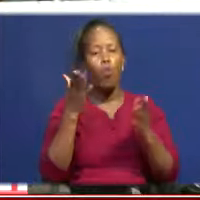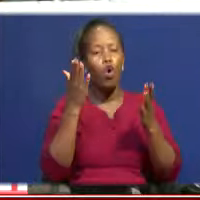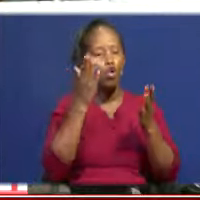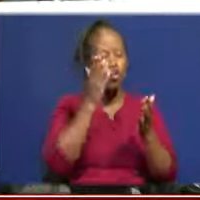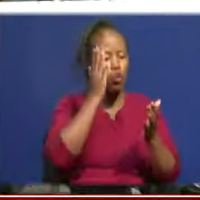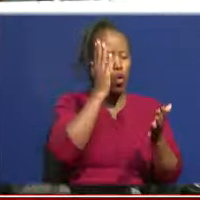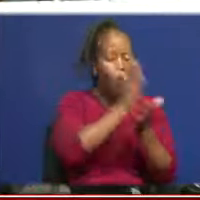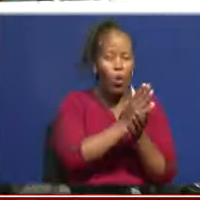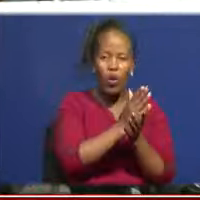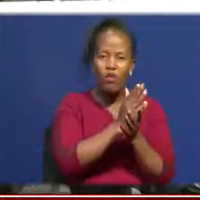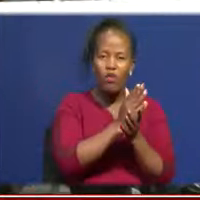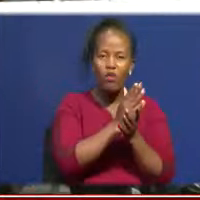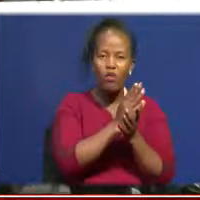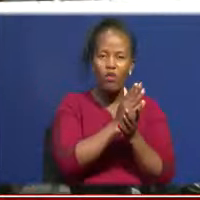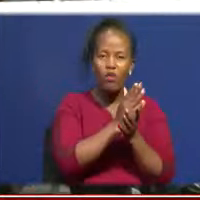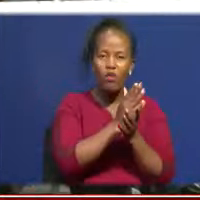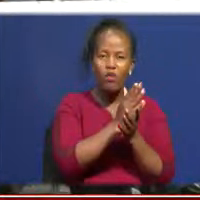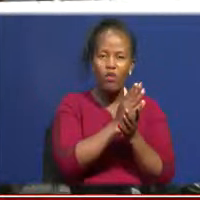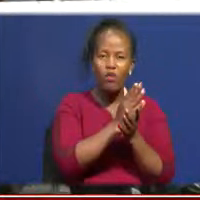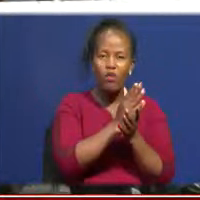kuthibitisha maneno ama kusaidiwa.